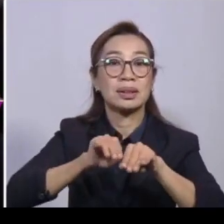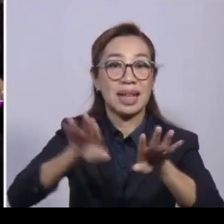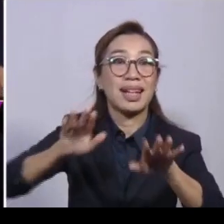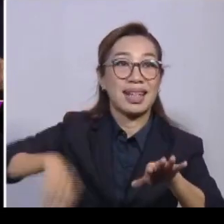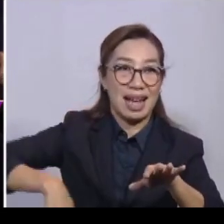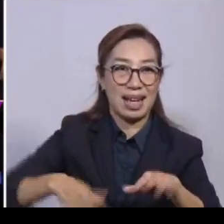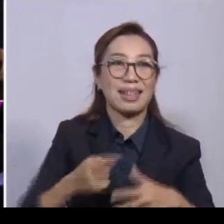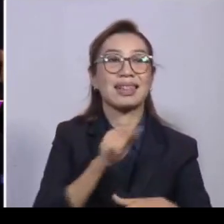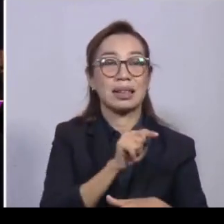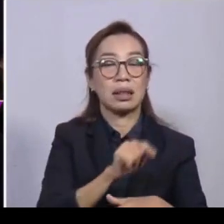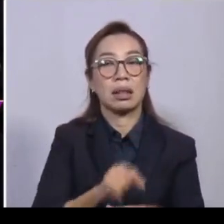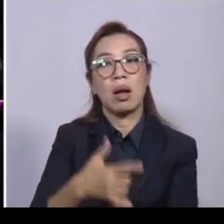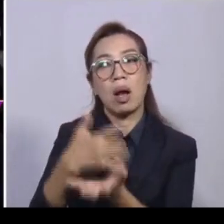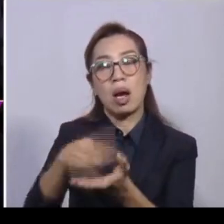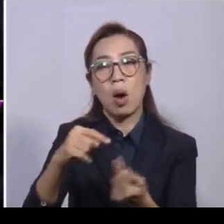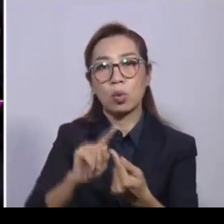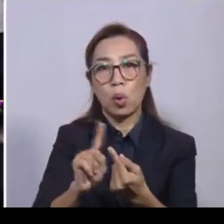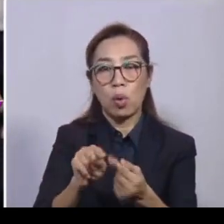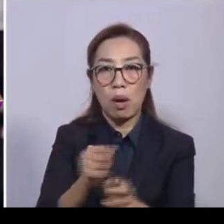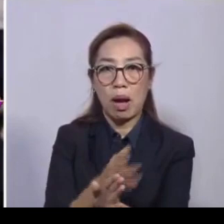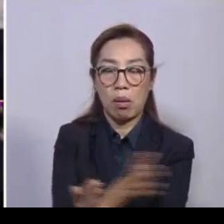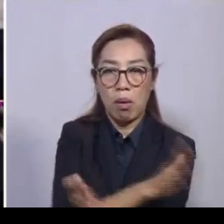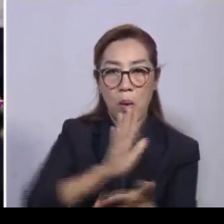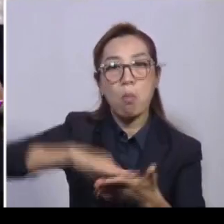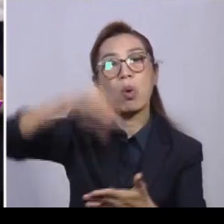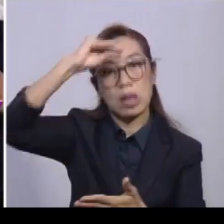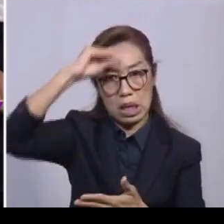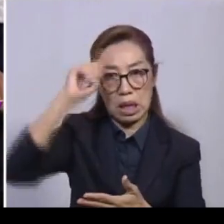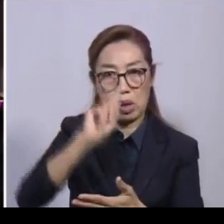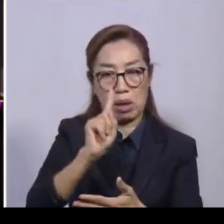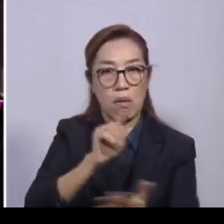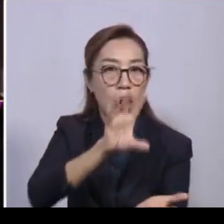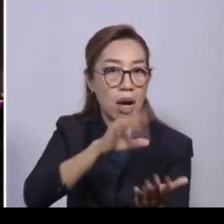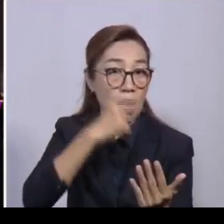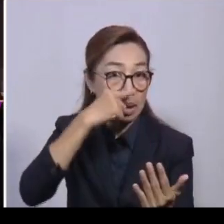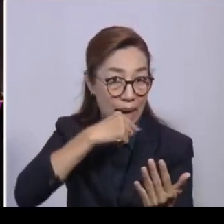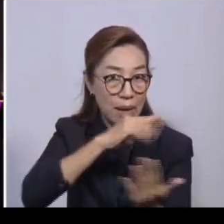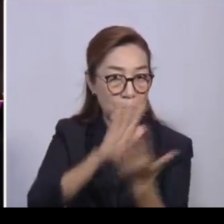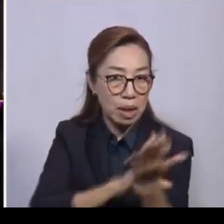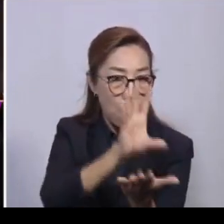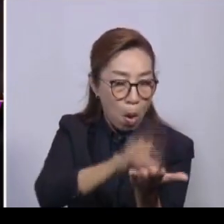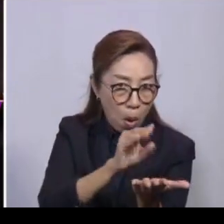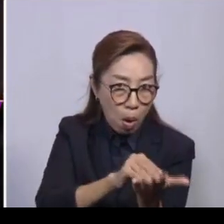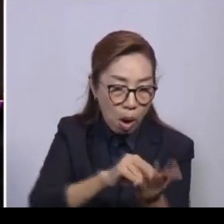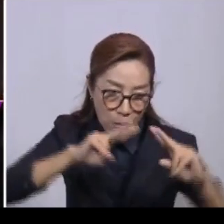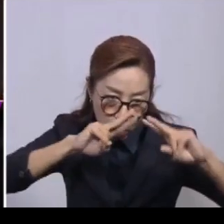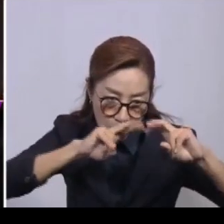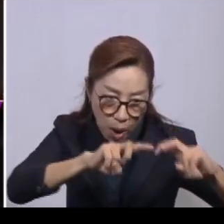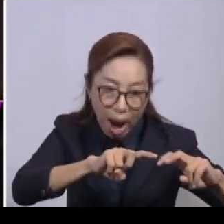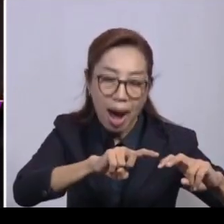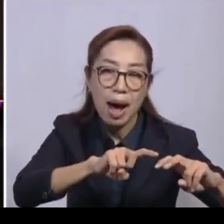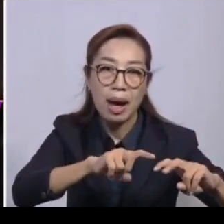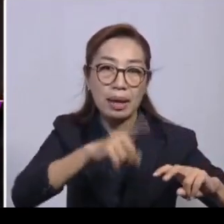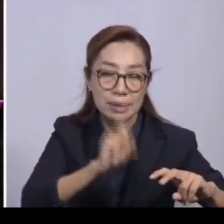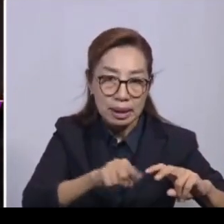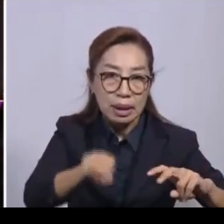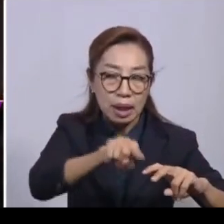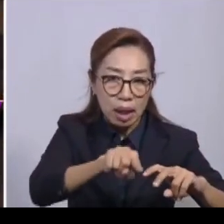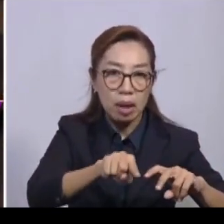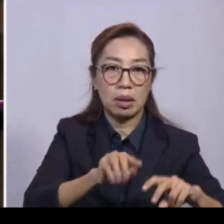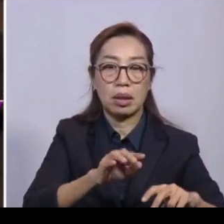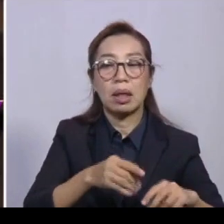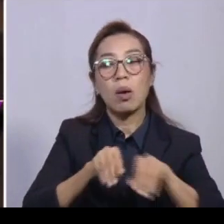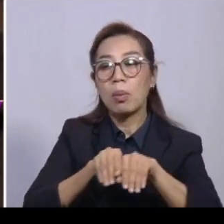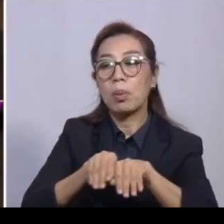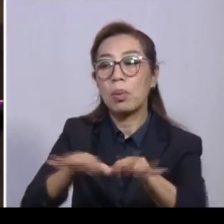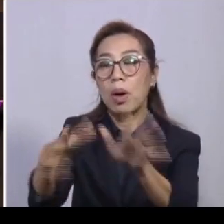คะร่วมเสวนาในหัวข้อถอดบทเรียนการตรวจสอบข้อเท็จจริงในประเทศไทยสู่การสร้างความร่วมมือของภาคีเครือข่ายที่โร